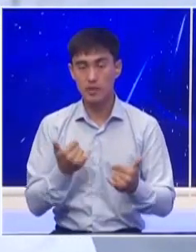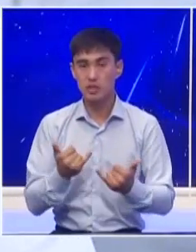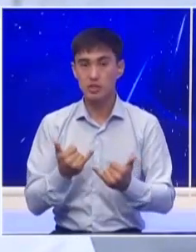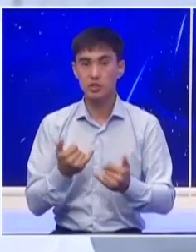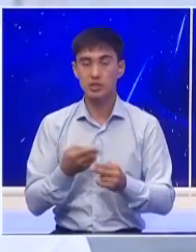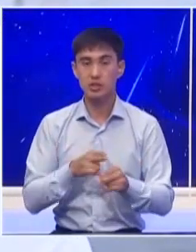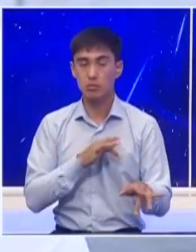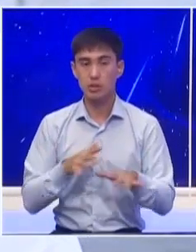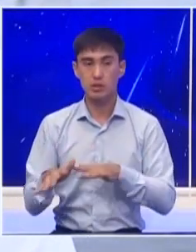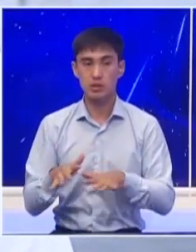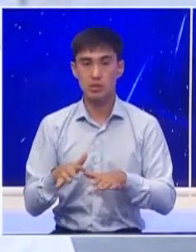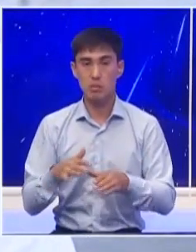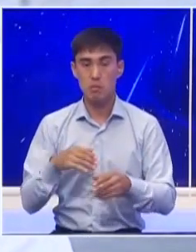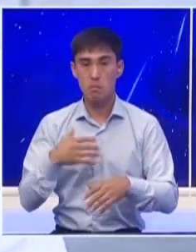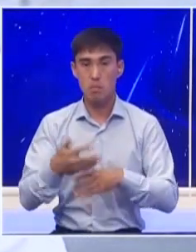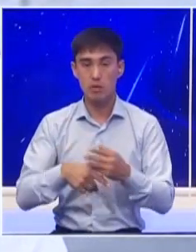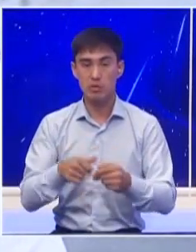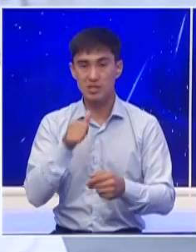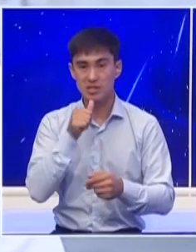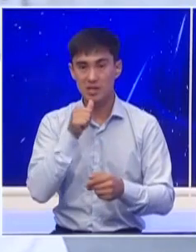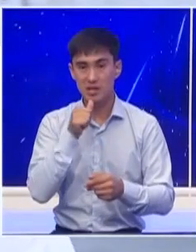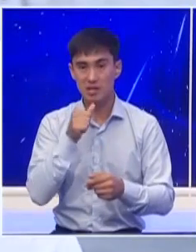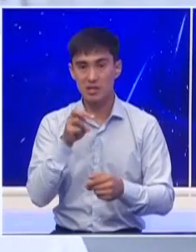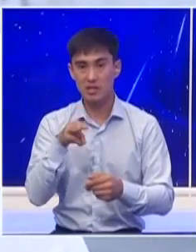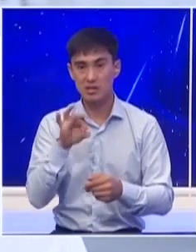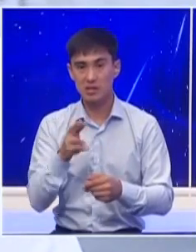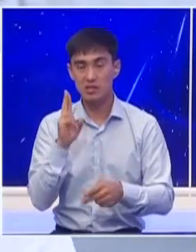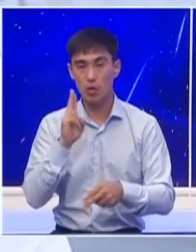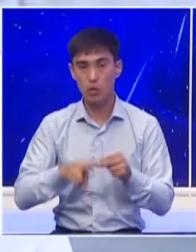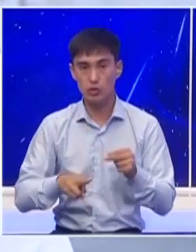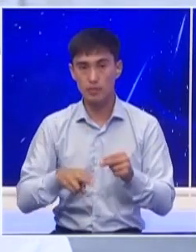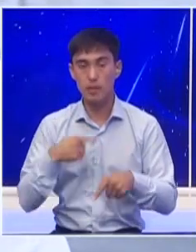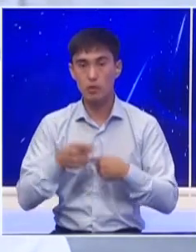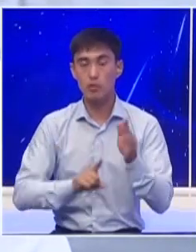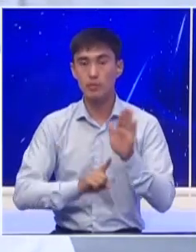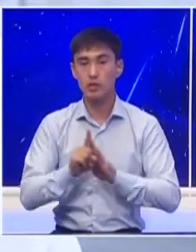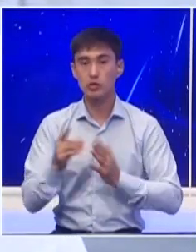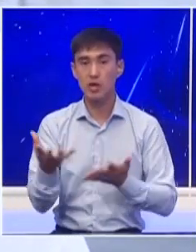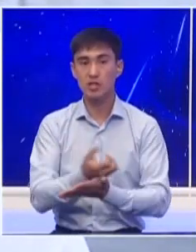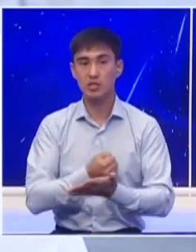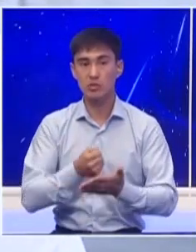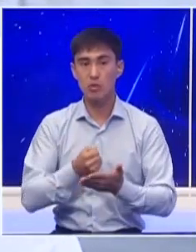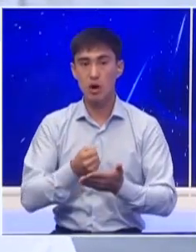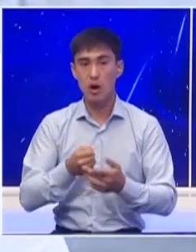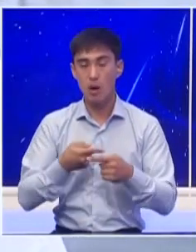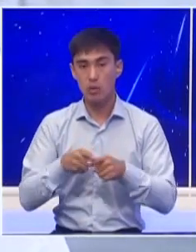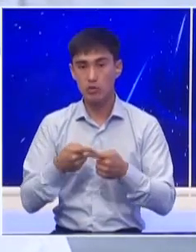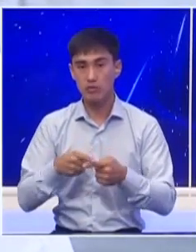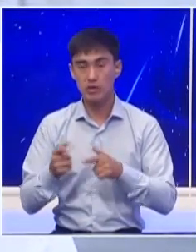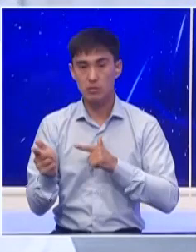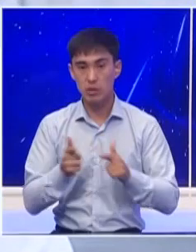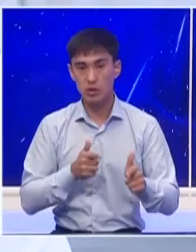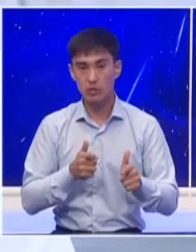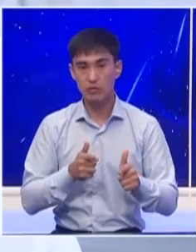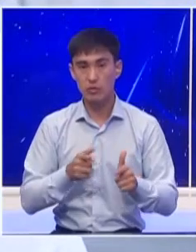вот этот процесс переработки сахарного тростника закончим, потом начнем очистку оборудования. Также подготовку